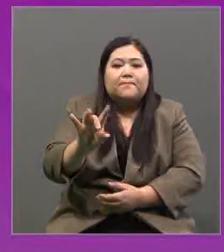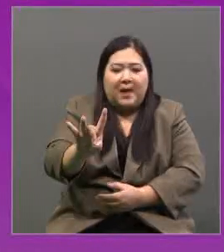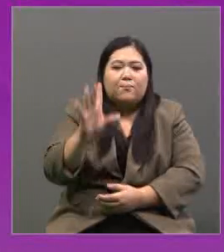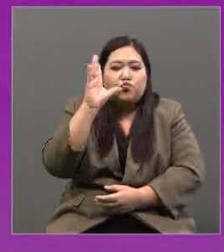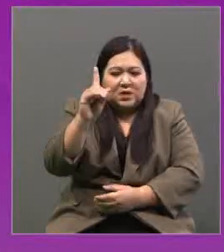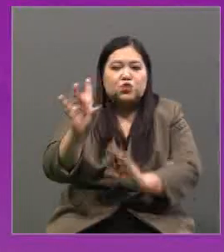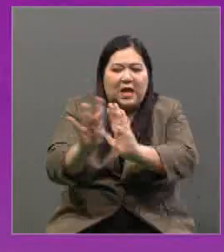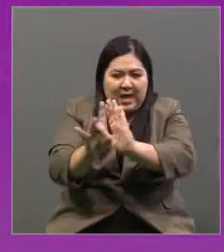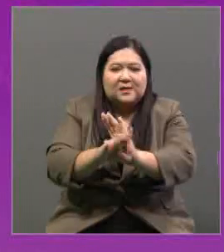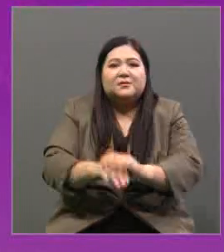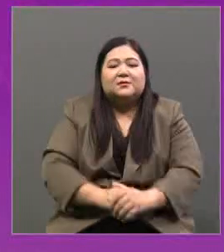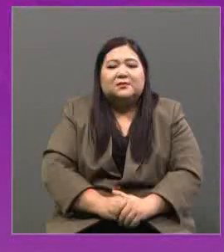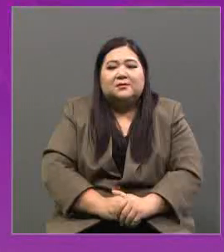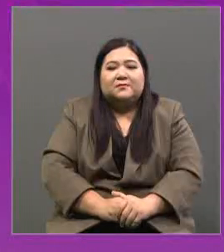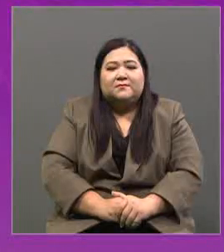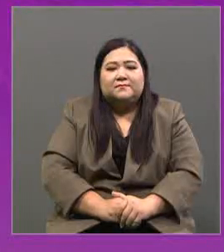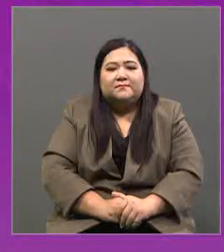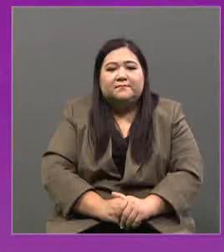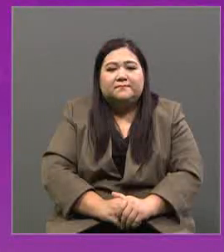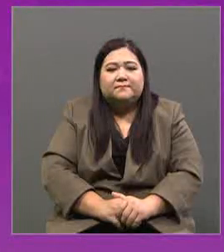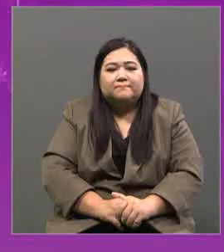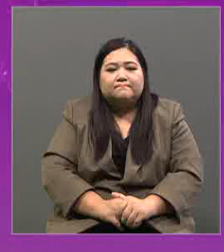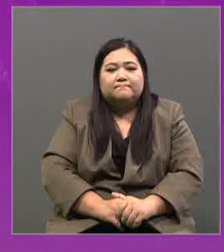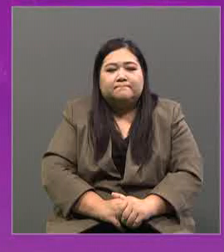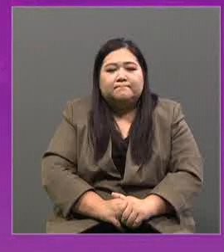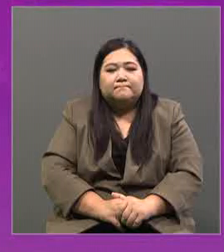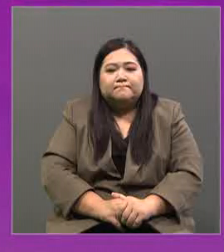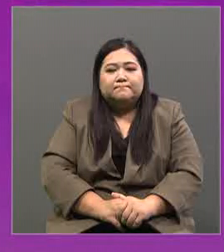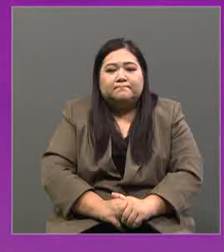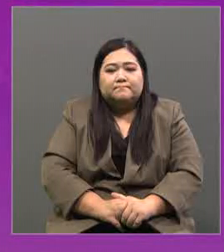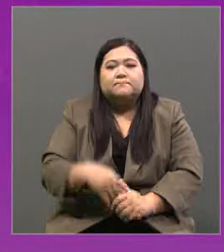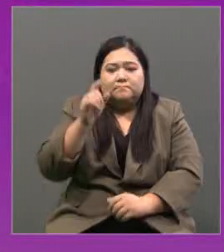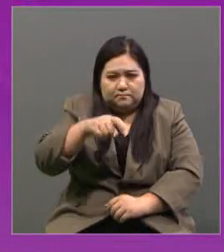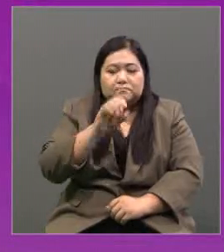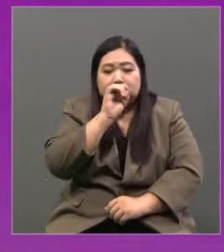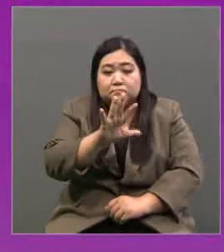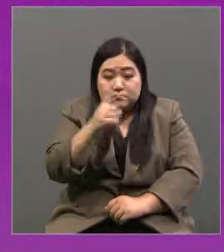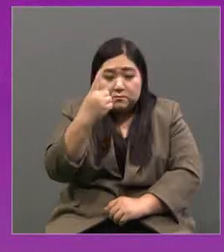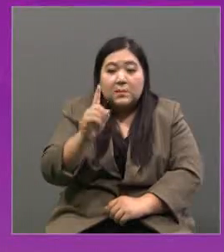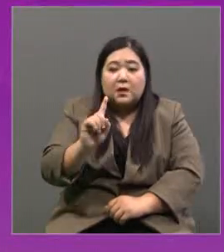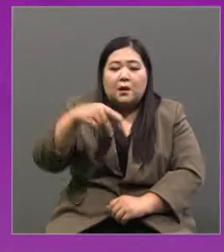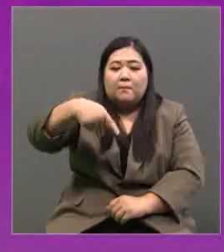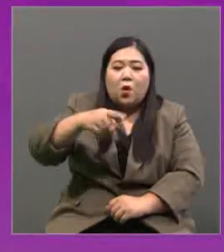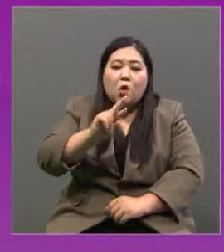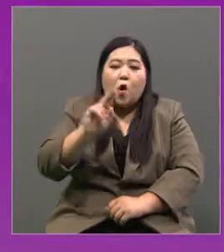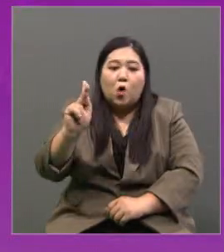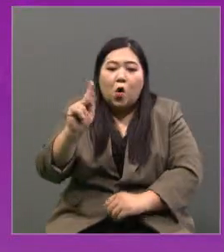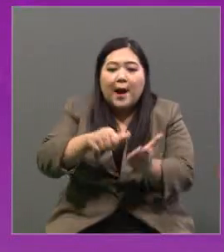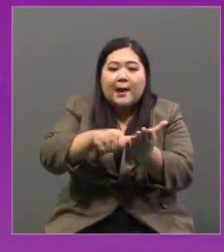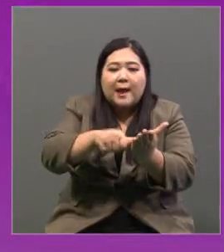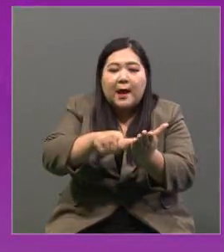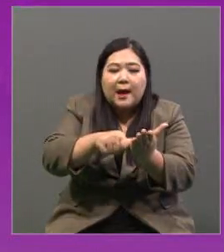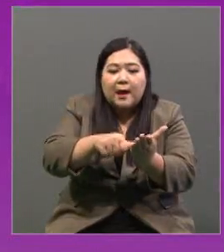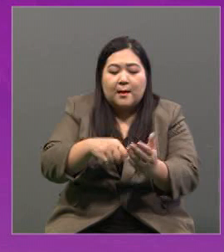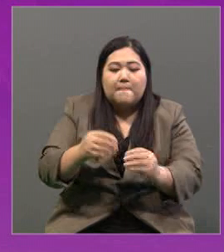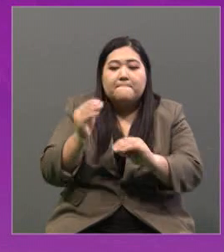ว ัน สุดท้ายเนี่ยนะฮะที่สมัยประชุมนี ้ค่ะแต่ต้องบอกก่อนเป็นการพิจารณาพ.ร.ก.ค่ ะ แก้ไขเพิ่มเติมพ.ร.